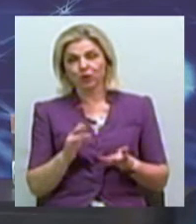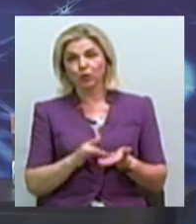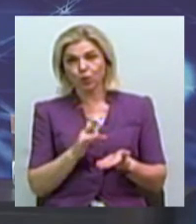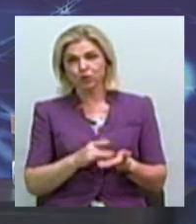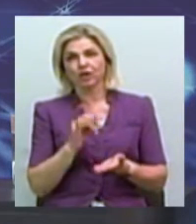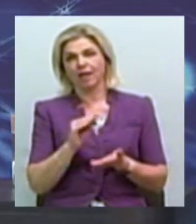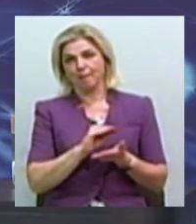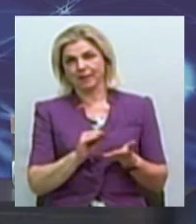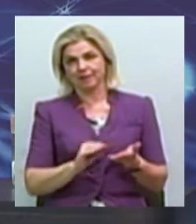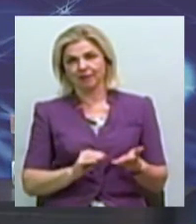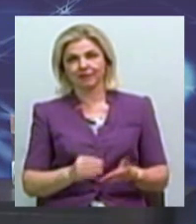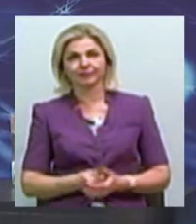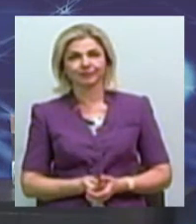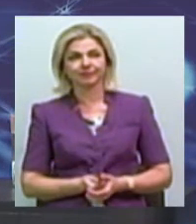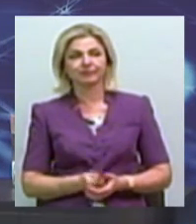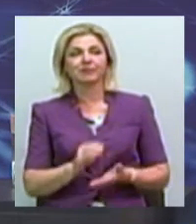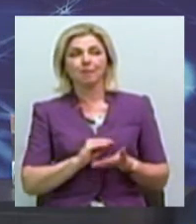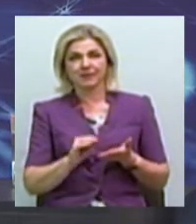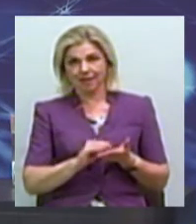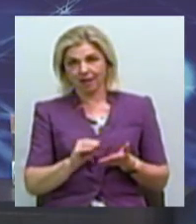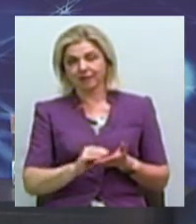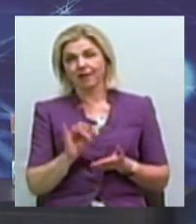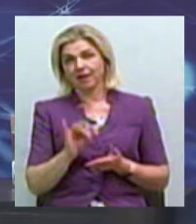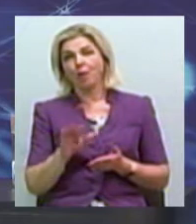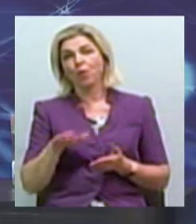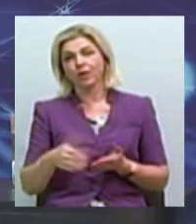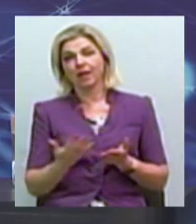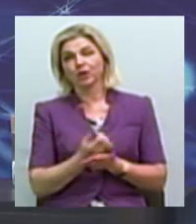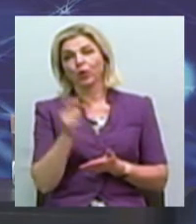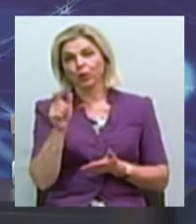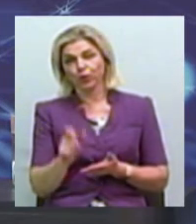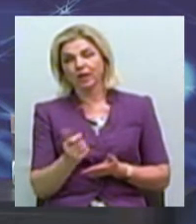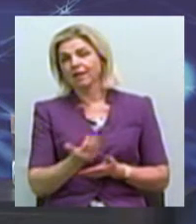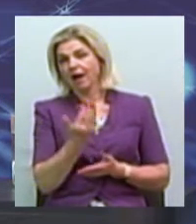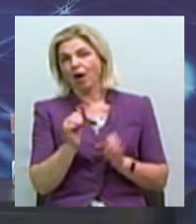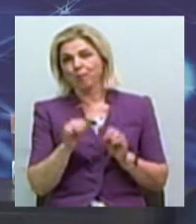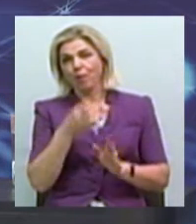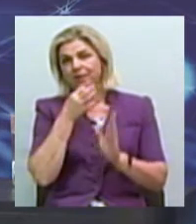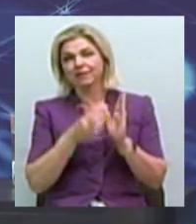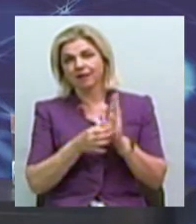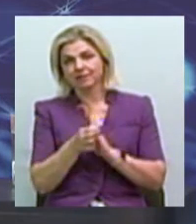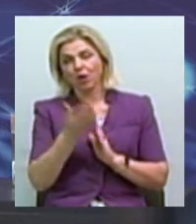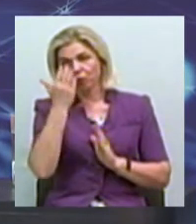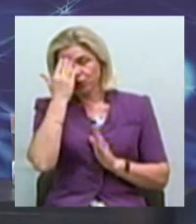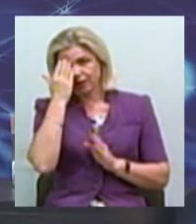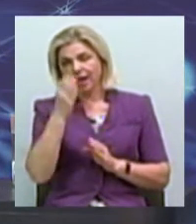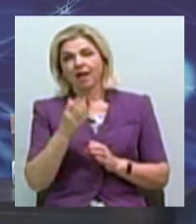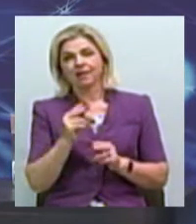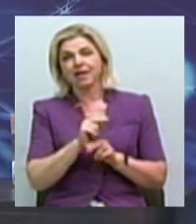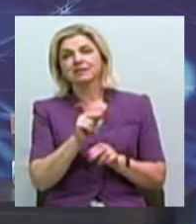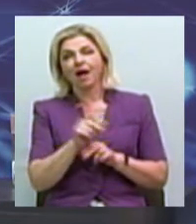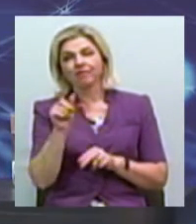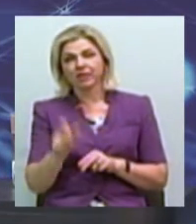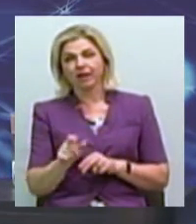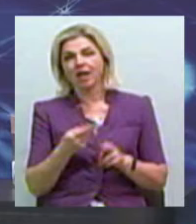писати. Писати. І потім знайти людину, яка зможе підказати, мудрого наставника, який зможе